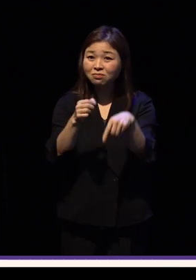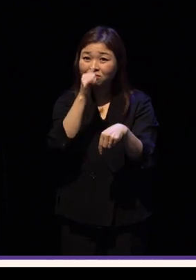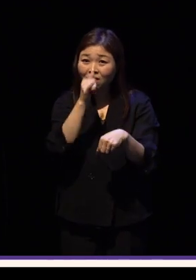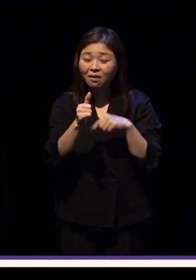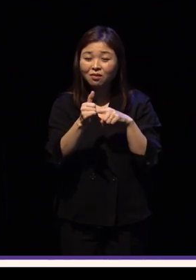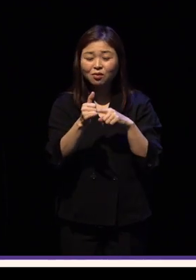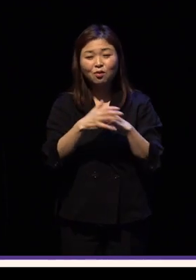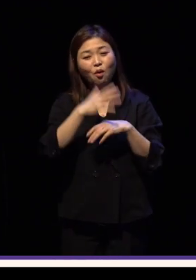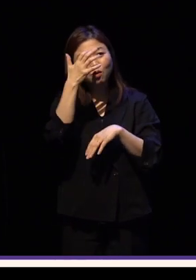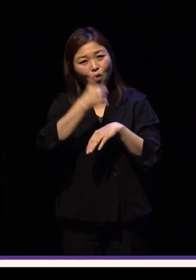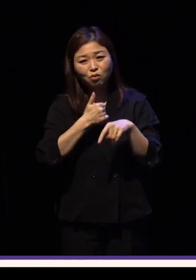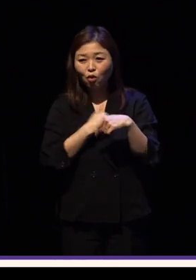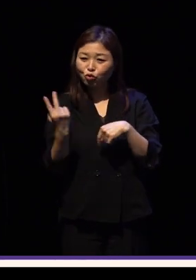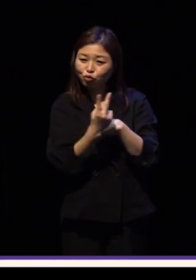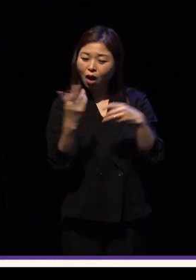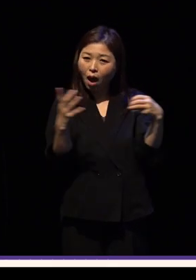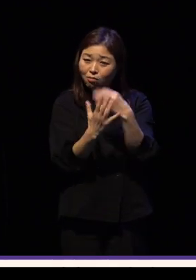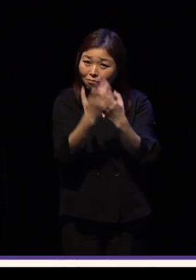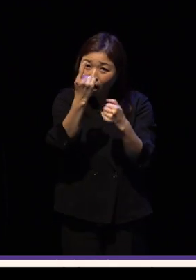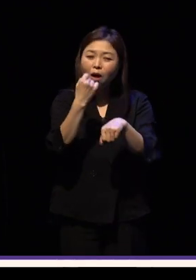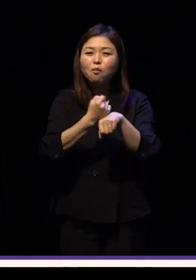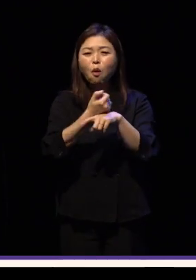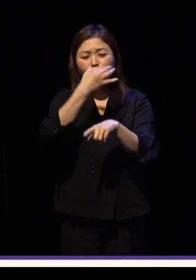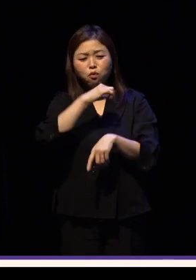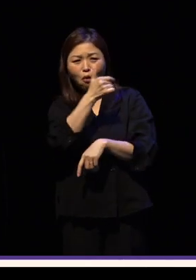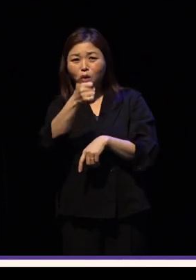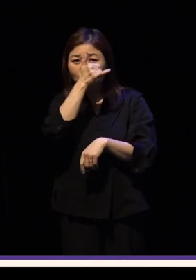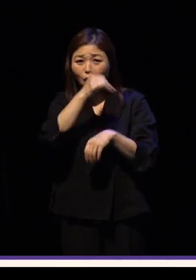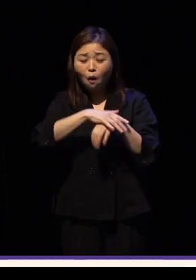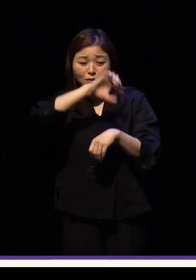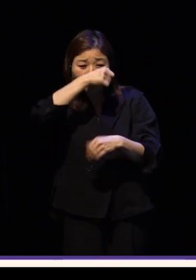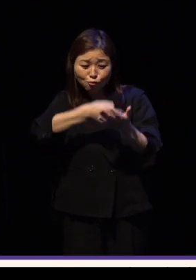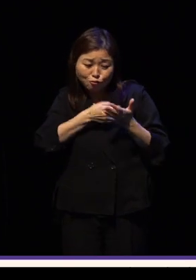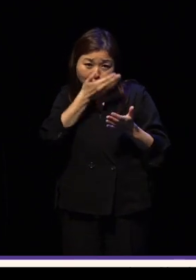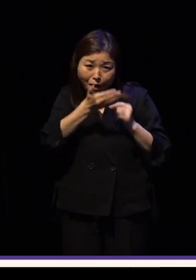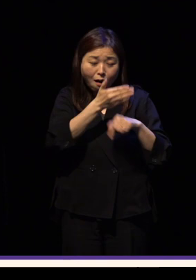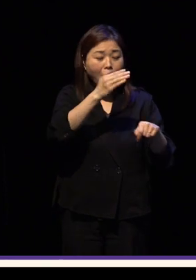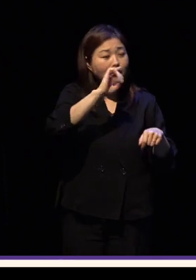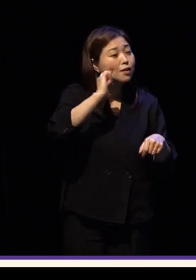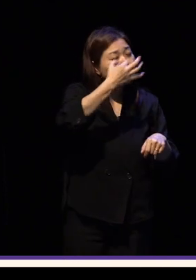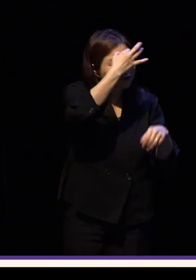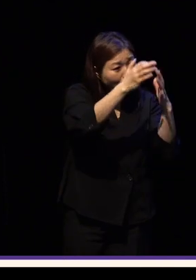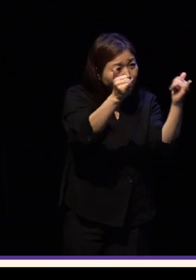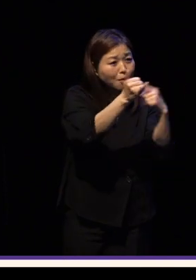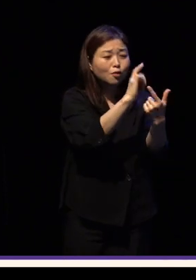시너지 효과를 낼 수도 있고 또 예산은 그만큼 적게 되니까 더 많은 예술가들한테